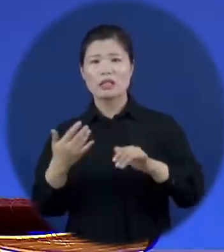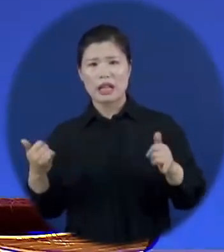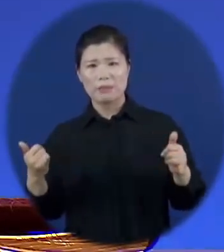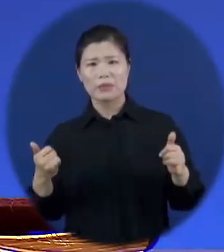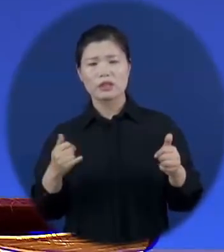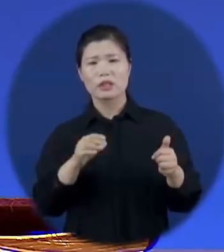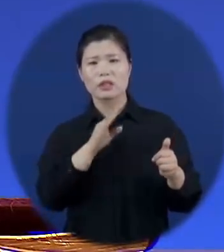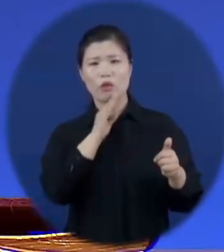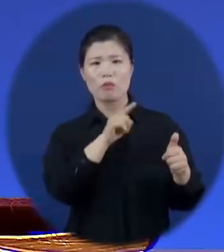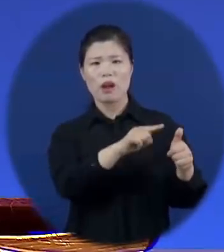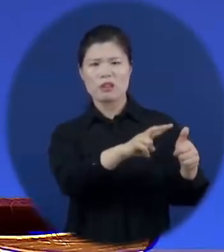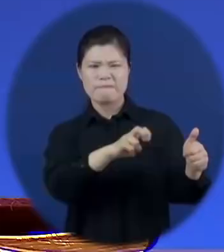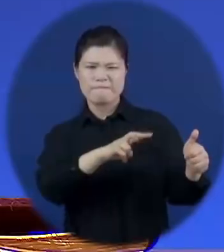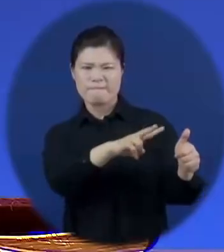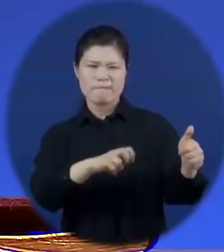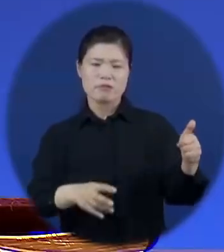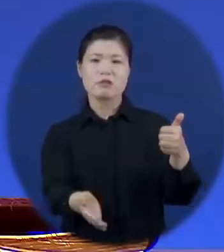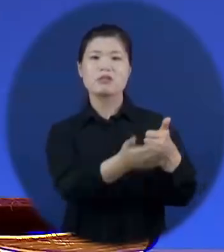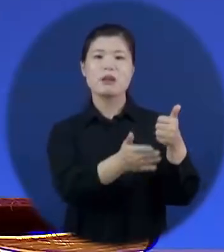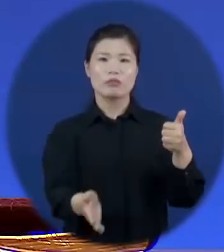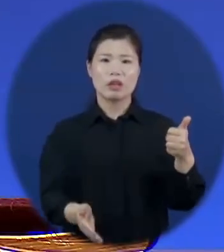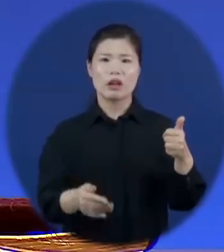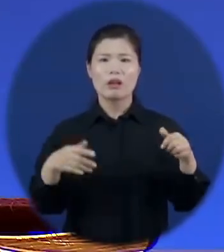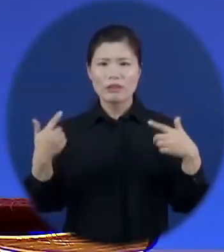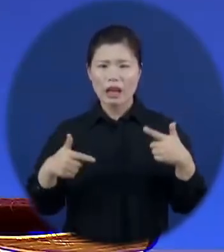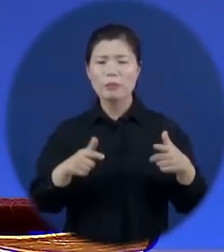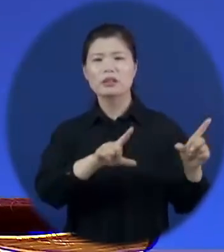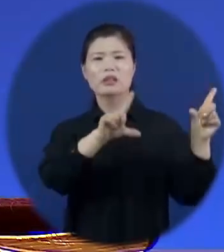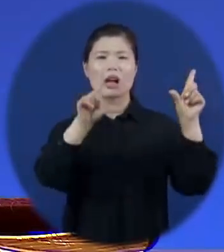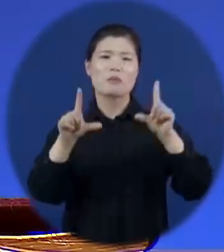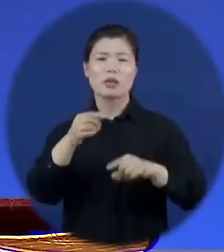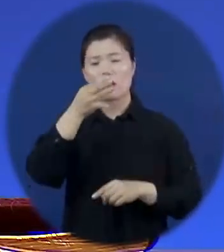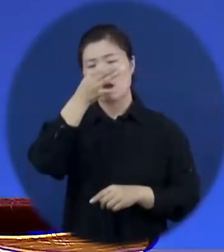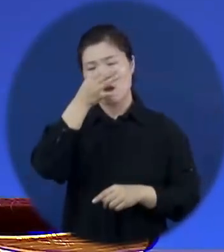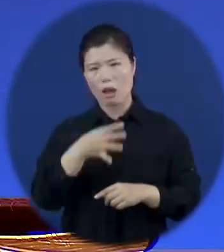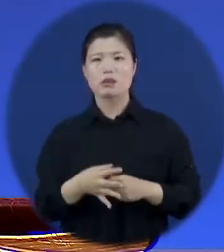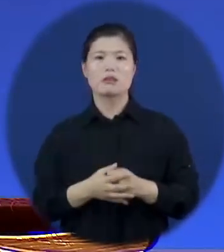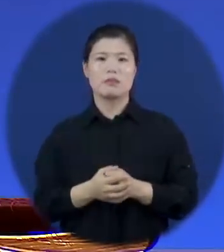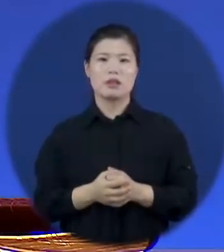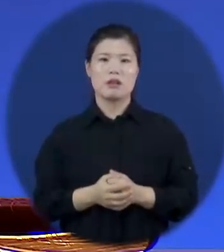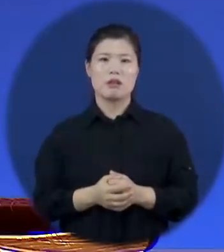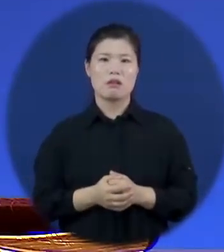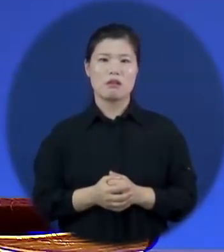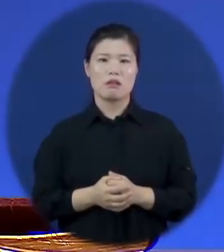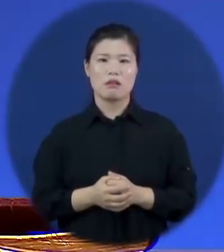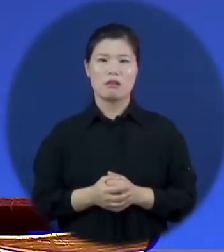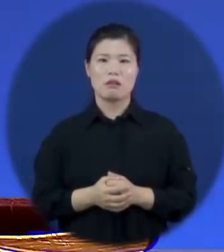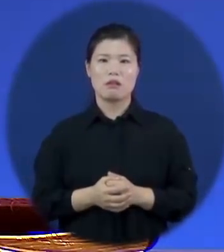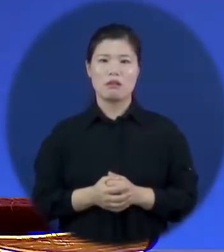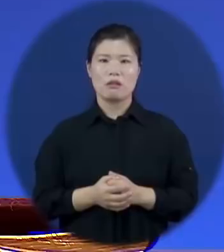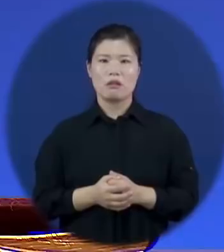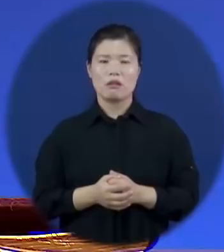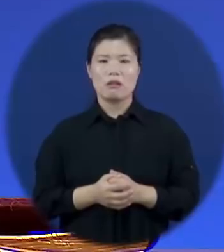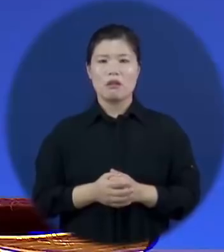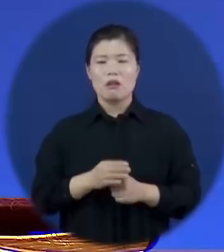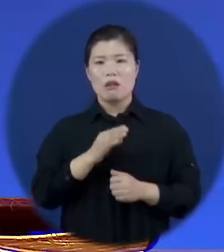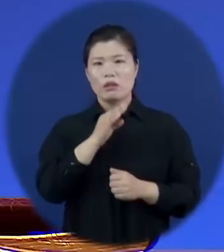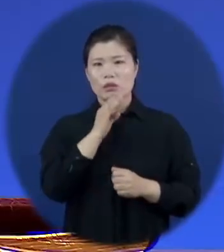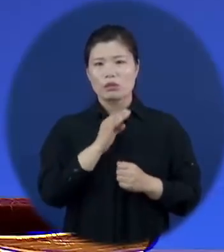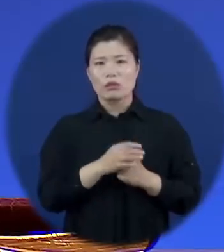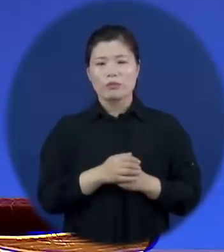사람들의 증오와 미움으로 인해서 날마다의 삶이 피곤했습니다. 영혼의